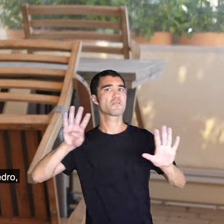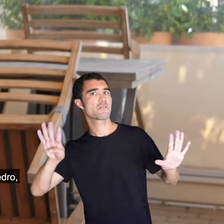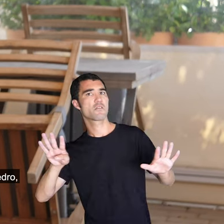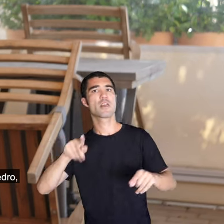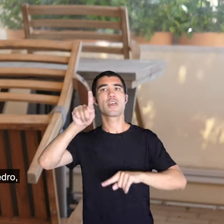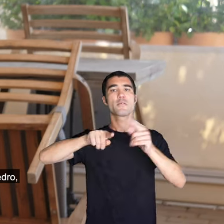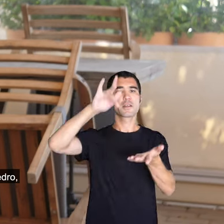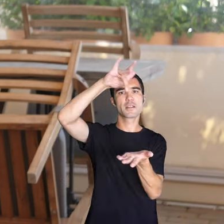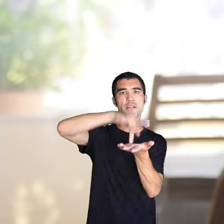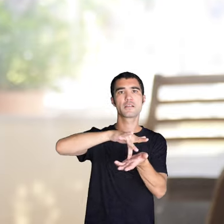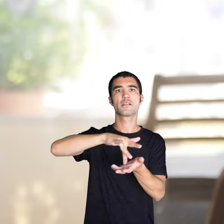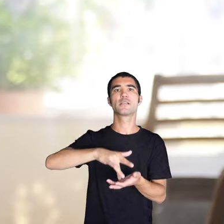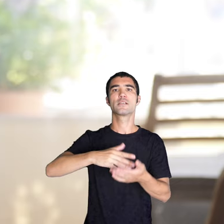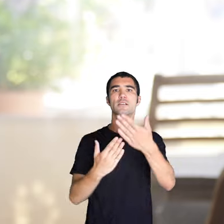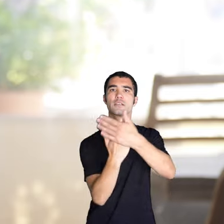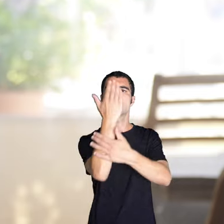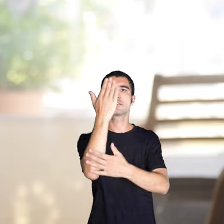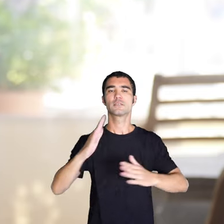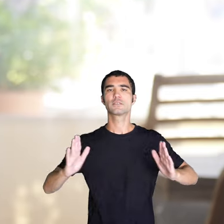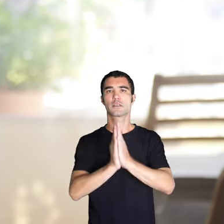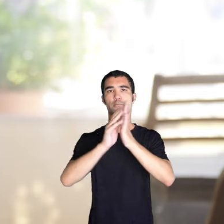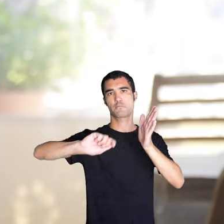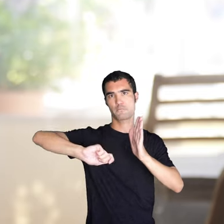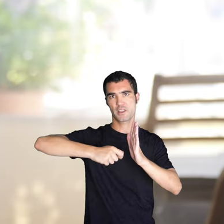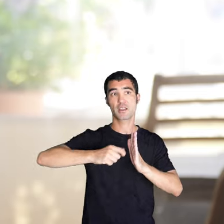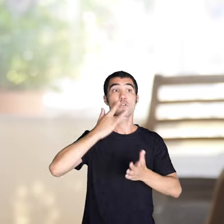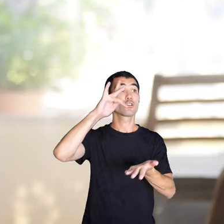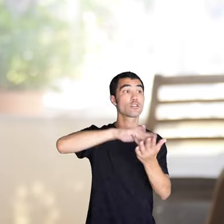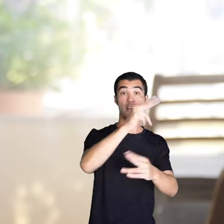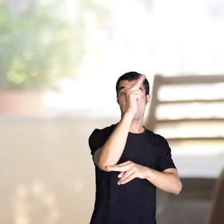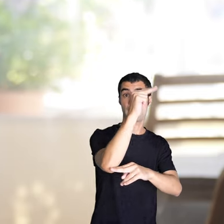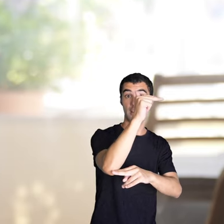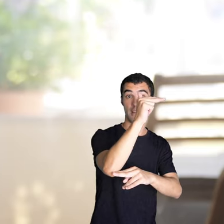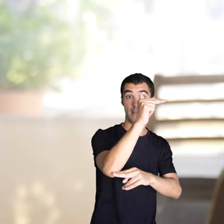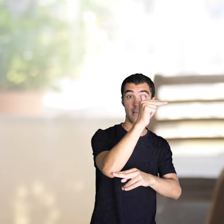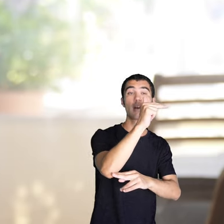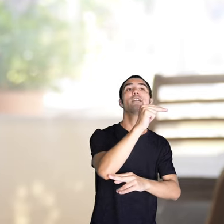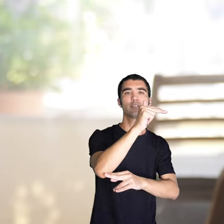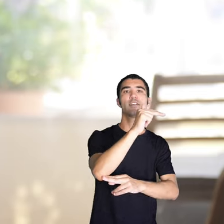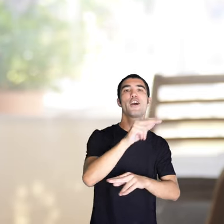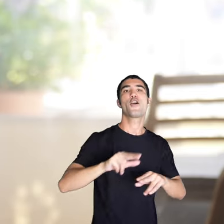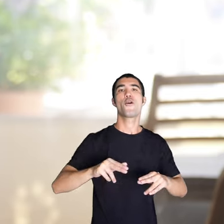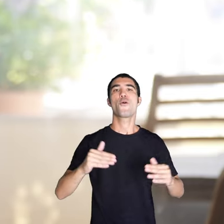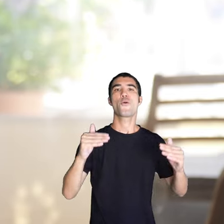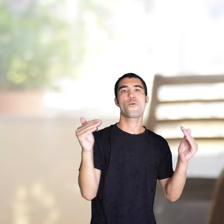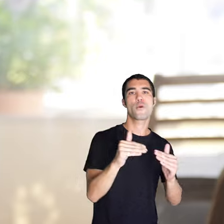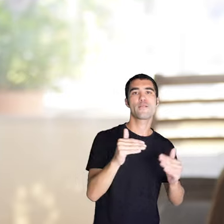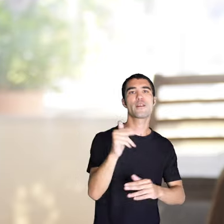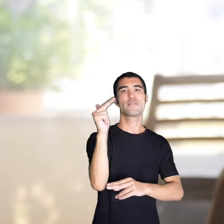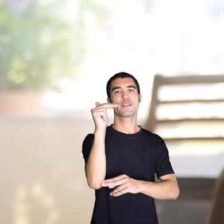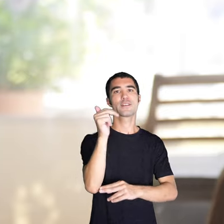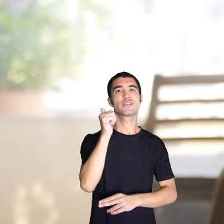secondo conca di San Pere. Si San Pere muscava di Verres, poi di giorno di Verres e di domenica,